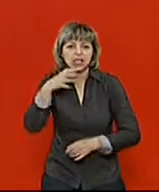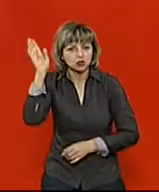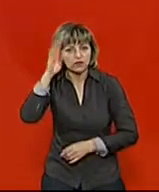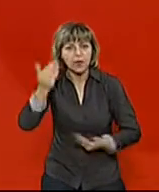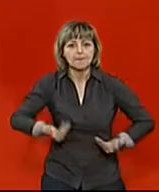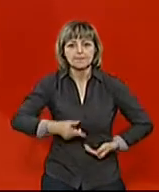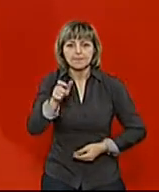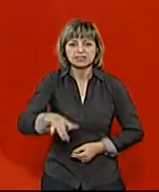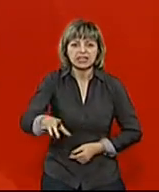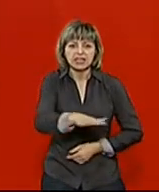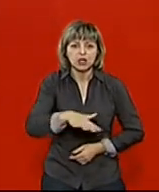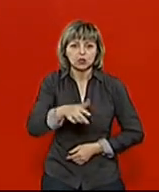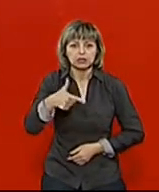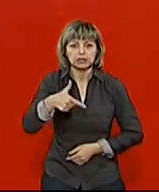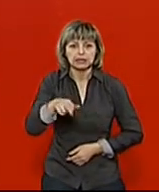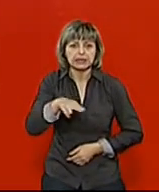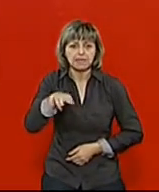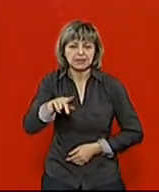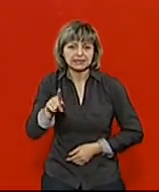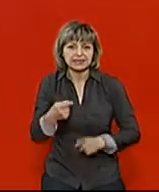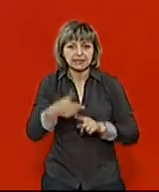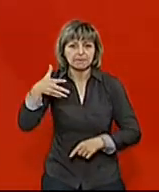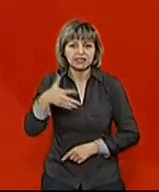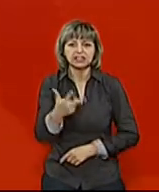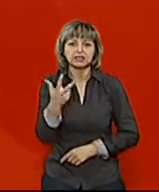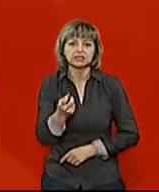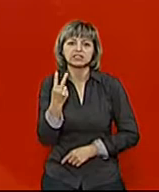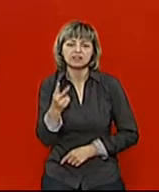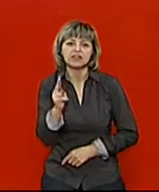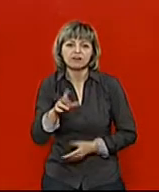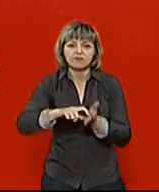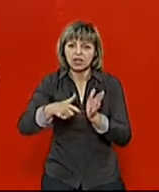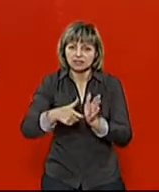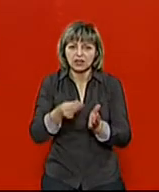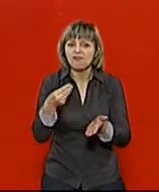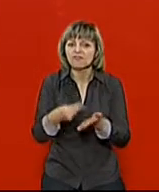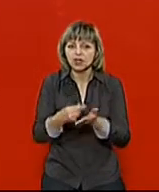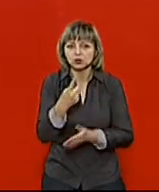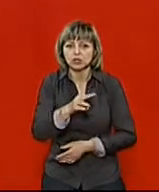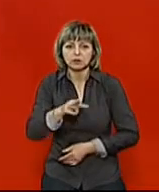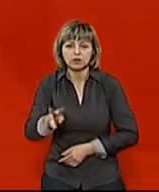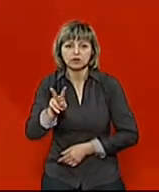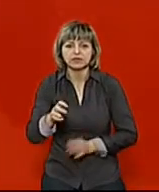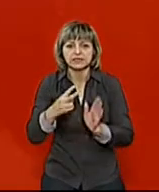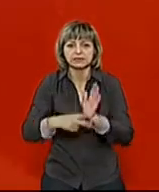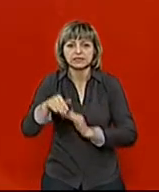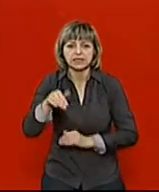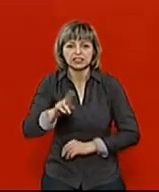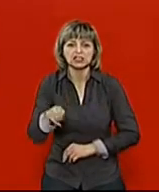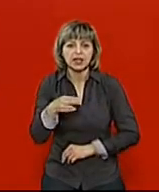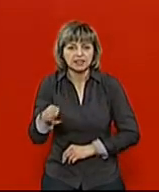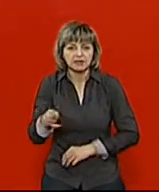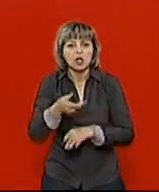водою мешканців мікрорайону ДПЗ. А це 5302 квартири. Її вартість – 1 270 000